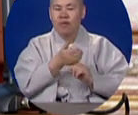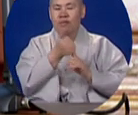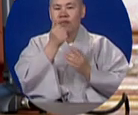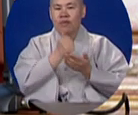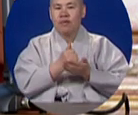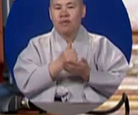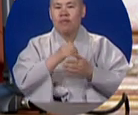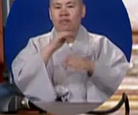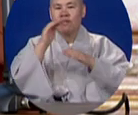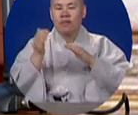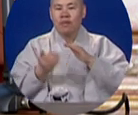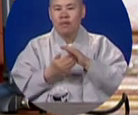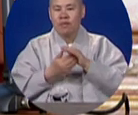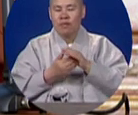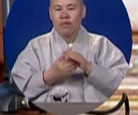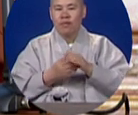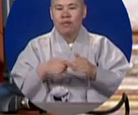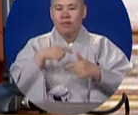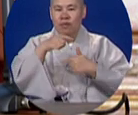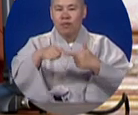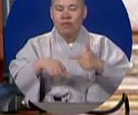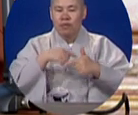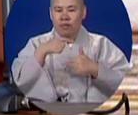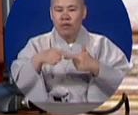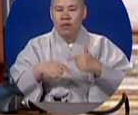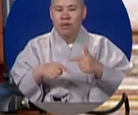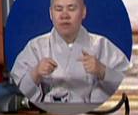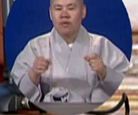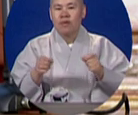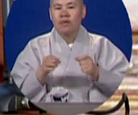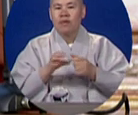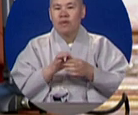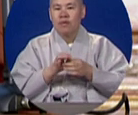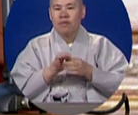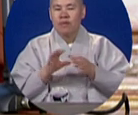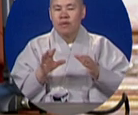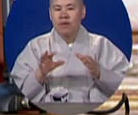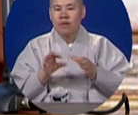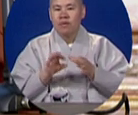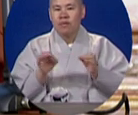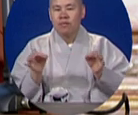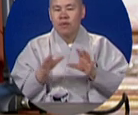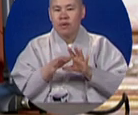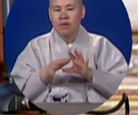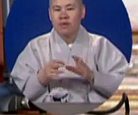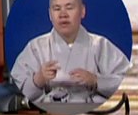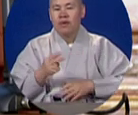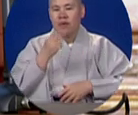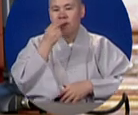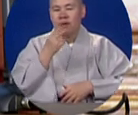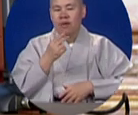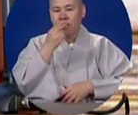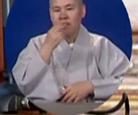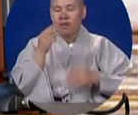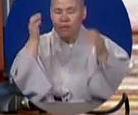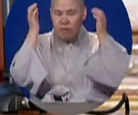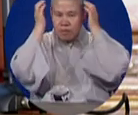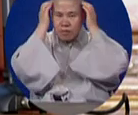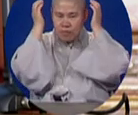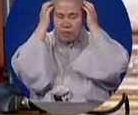윤회에서 벗어나고 생사고를 벗어나게 됩니다 그게